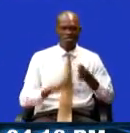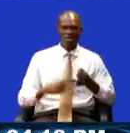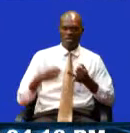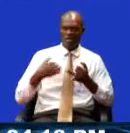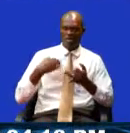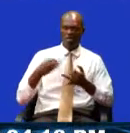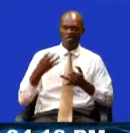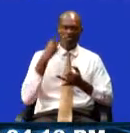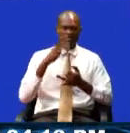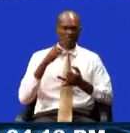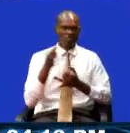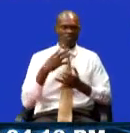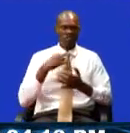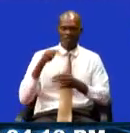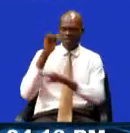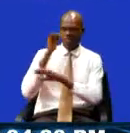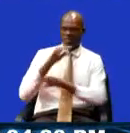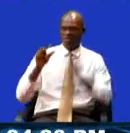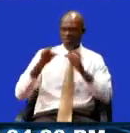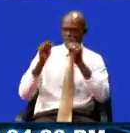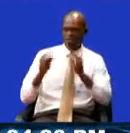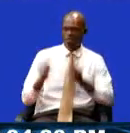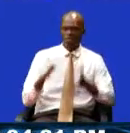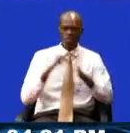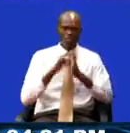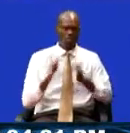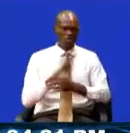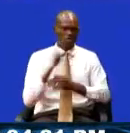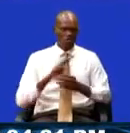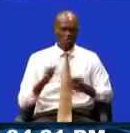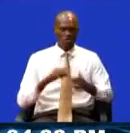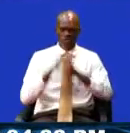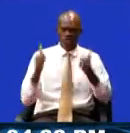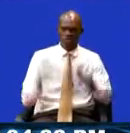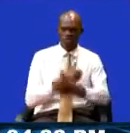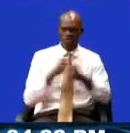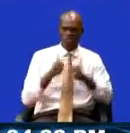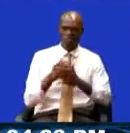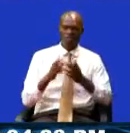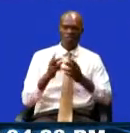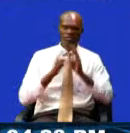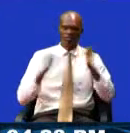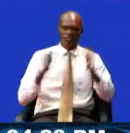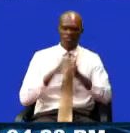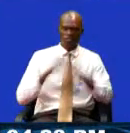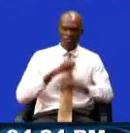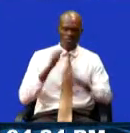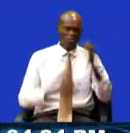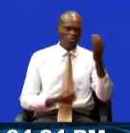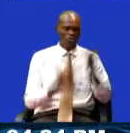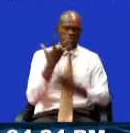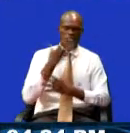ngwen kendo kwa Girube go mono mio neni utiyo maber gi pesgo eko e yurege ko mag dongruok.